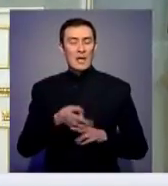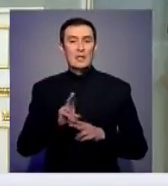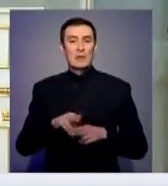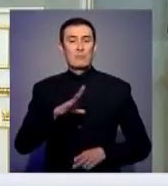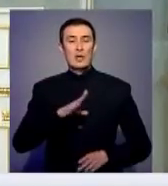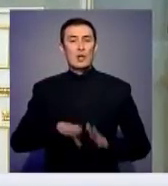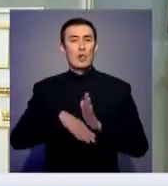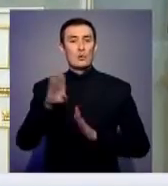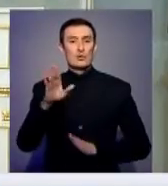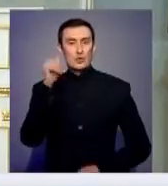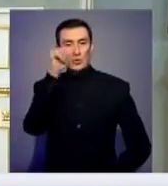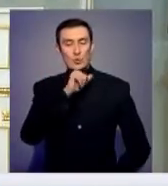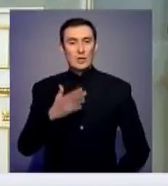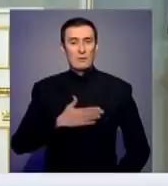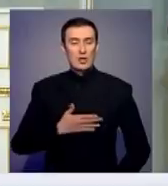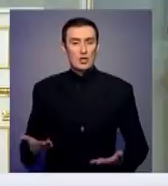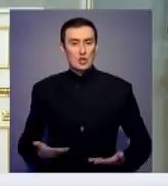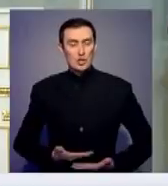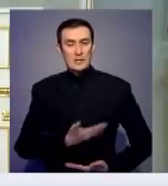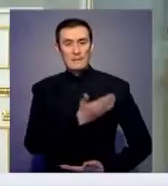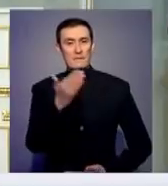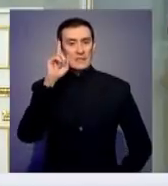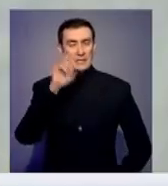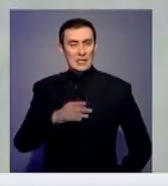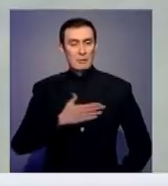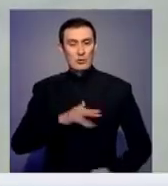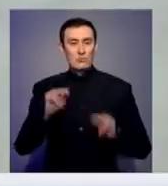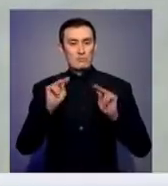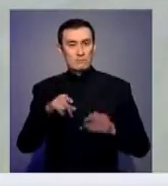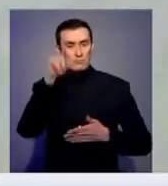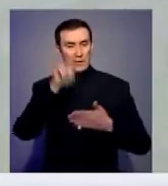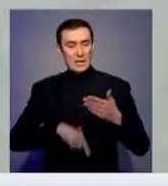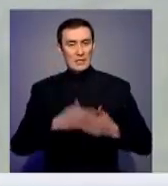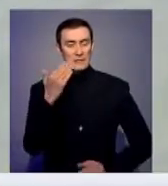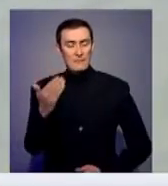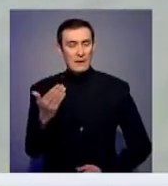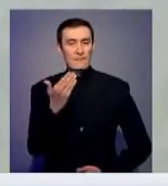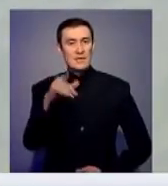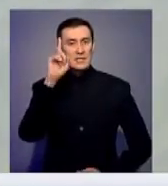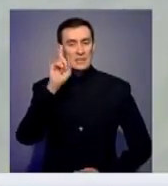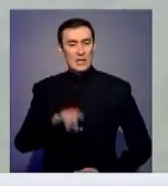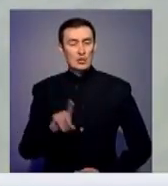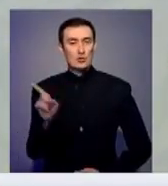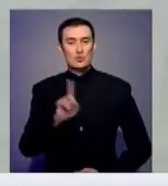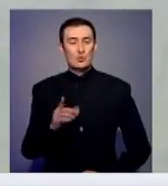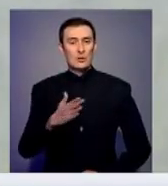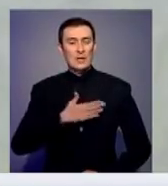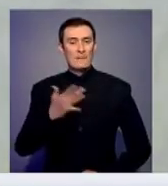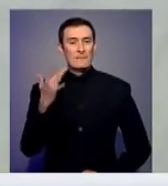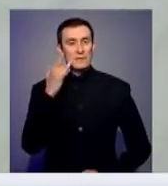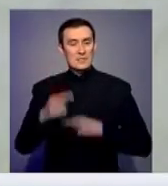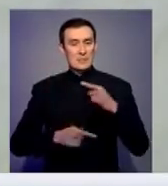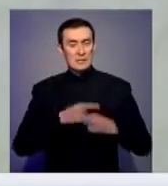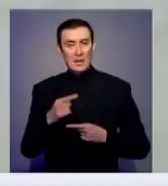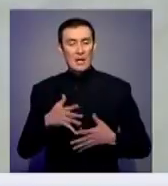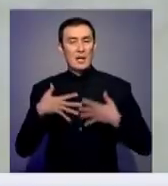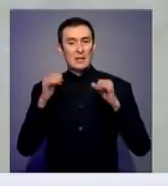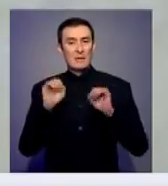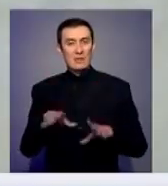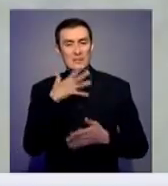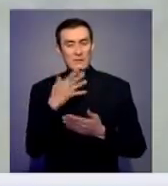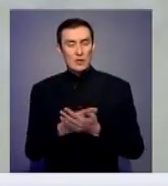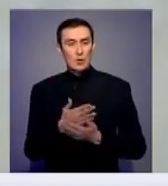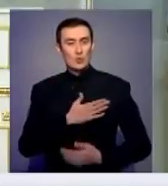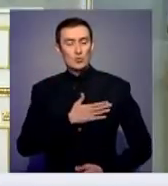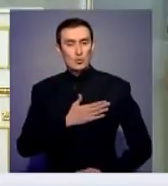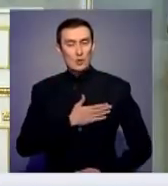лучшие годы моей жизни. Вы знаете мою преданность вам, знаете, что я всегда отдавал себя всей